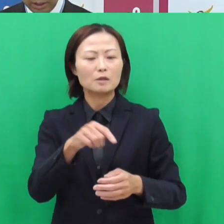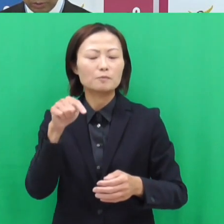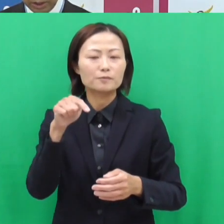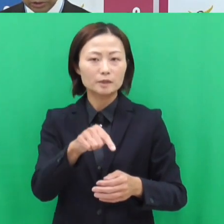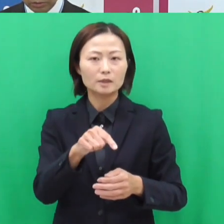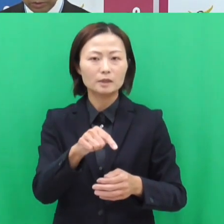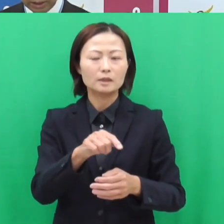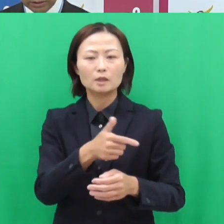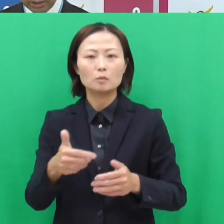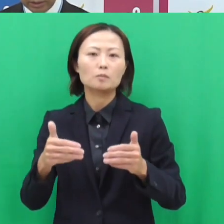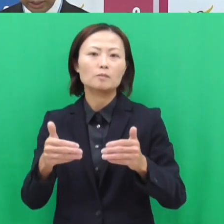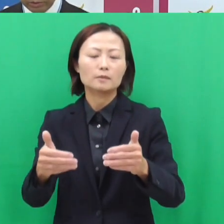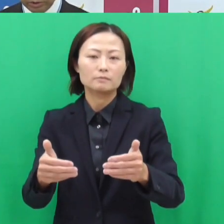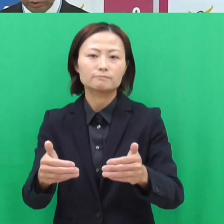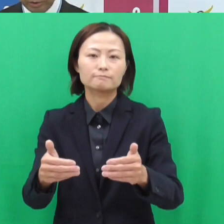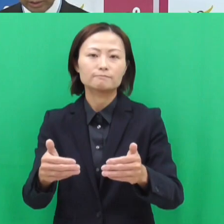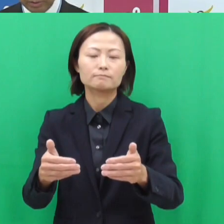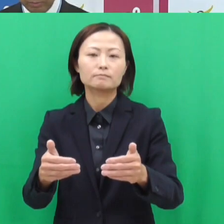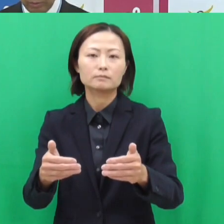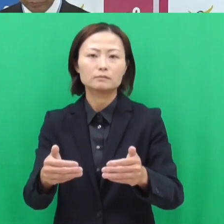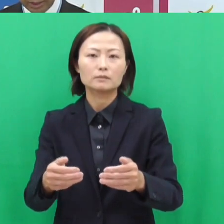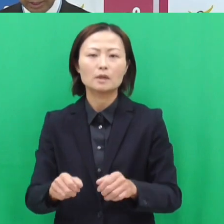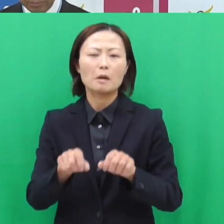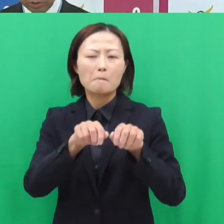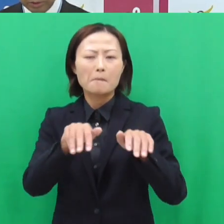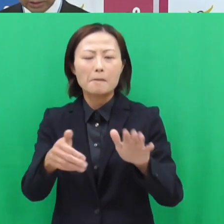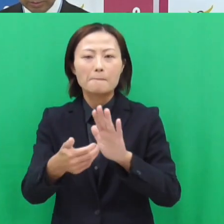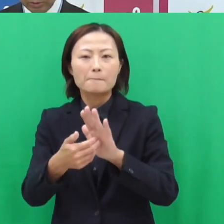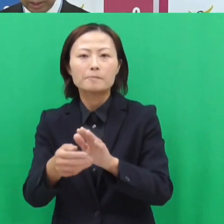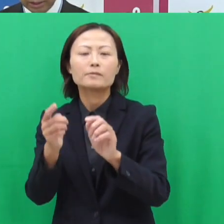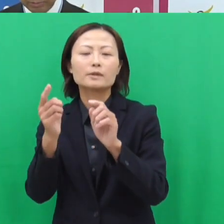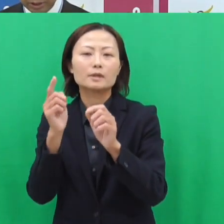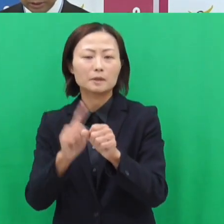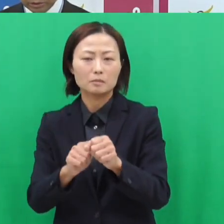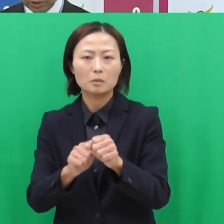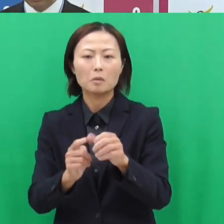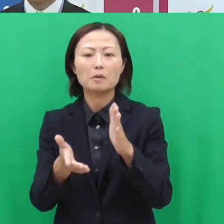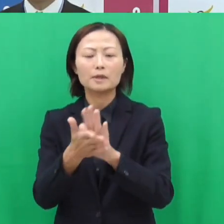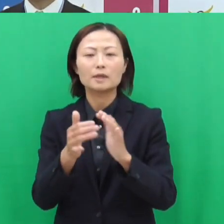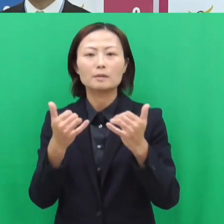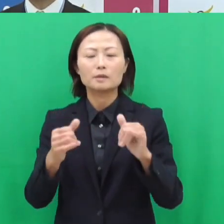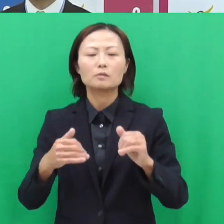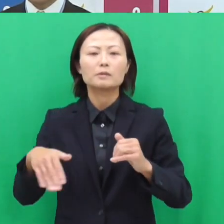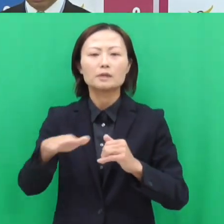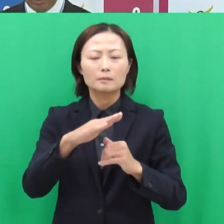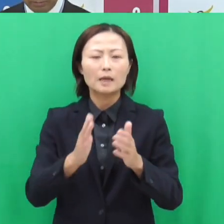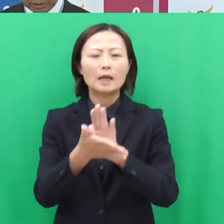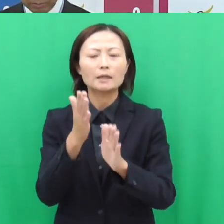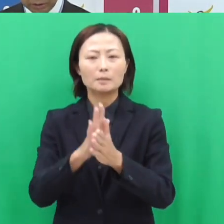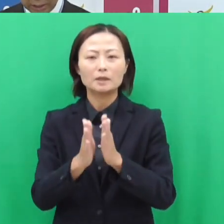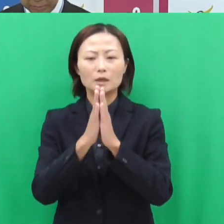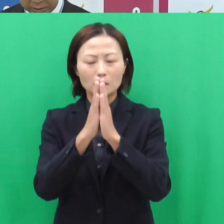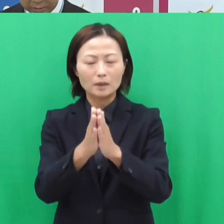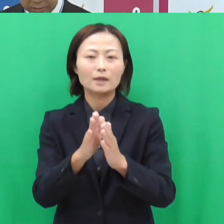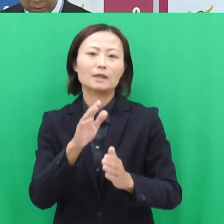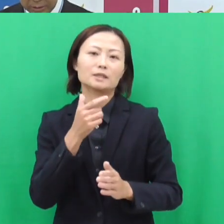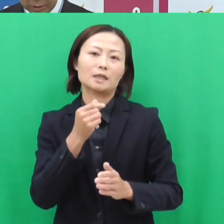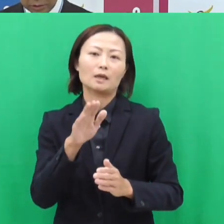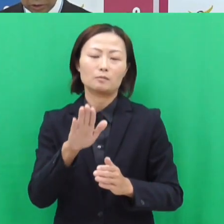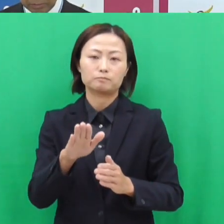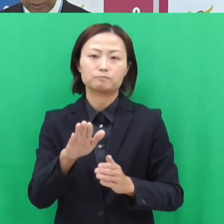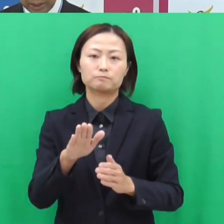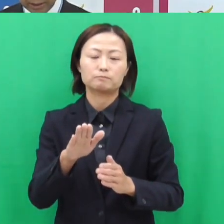これ以上の感染拡大を食い止めるためにも県民の皆さまには改めて次のことをお願いしたいと思います3つあります